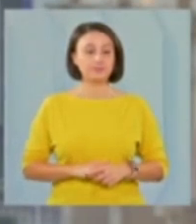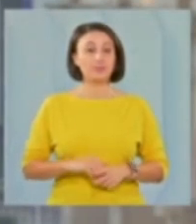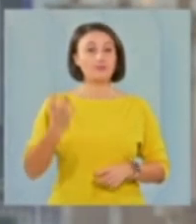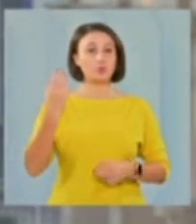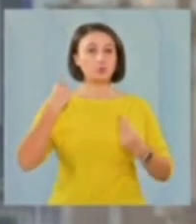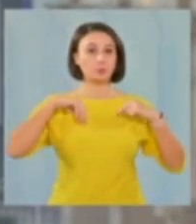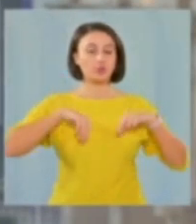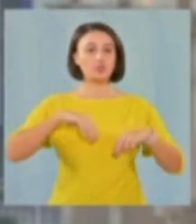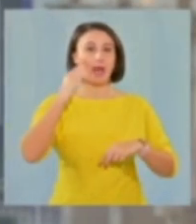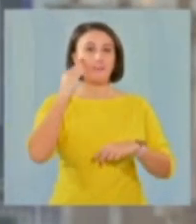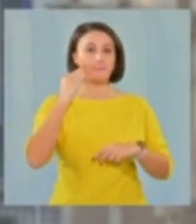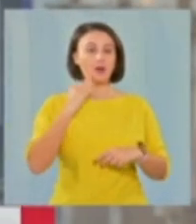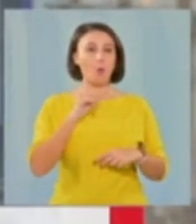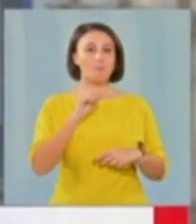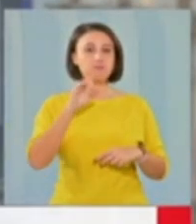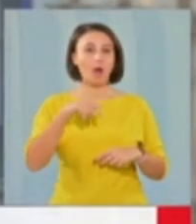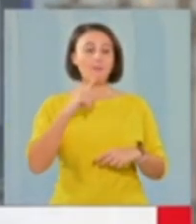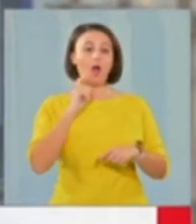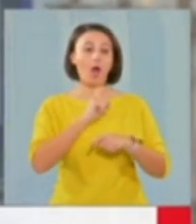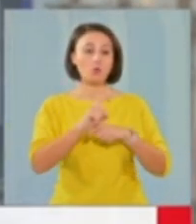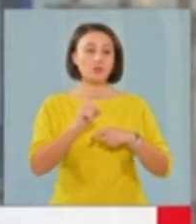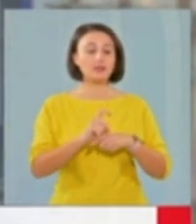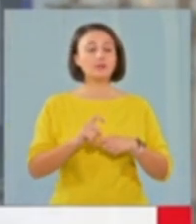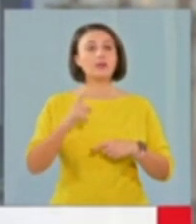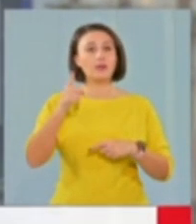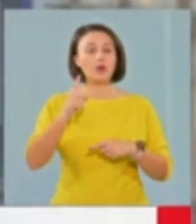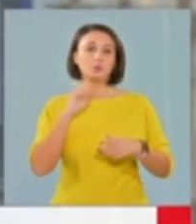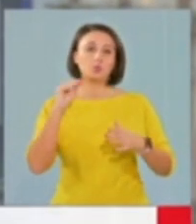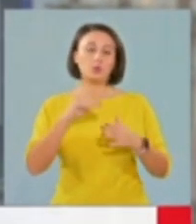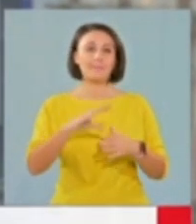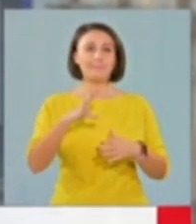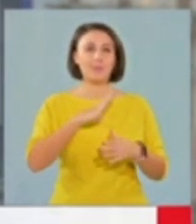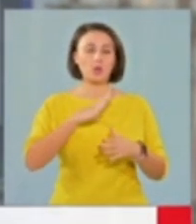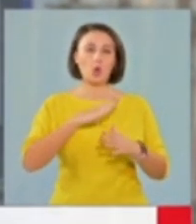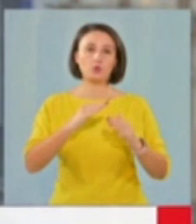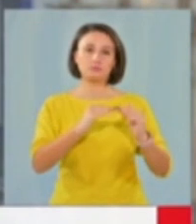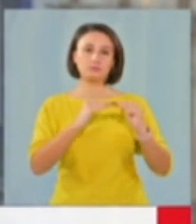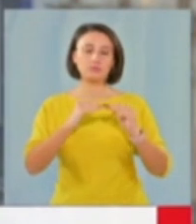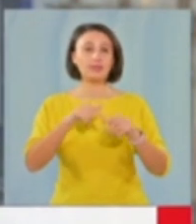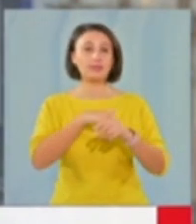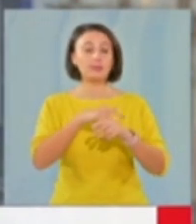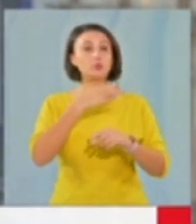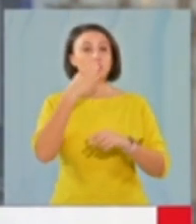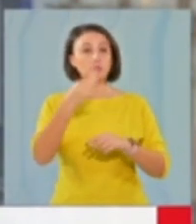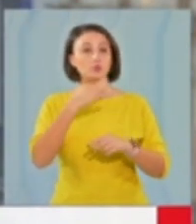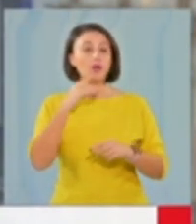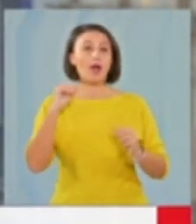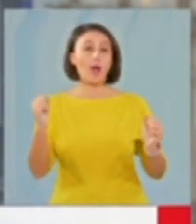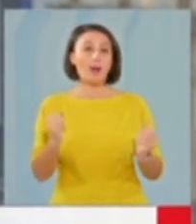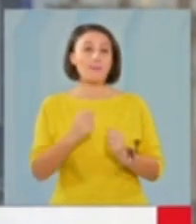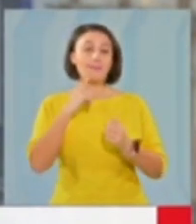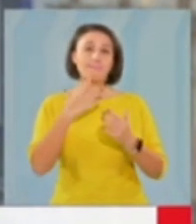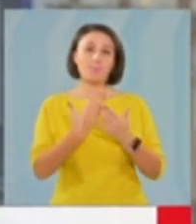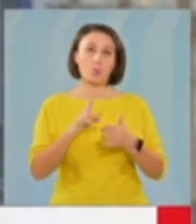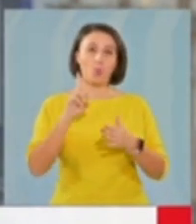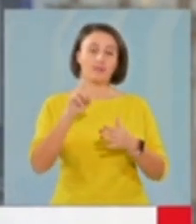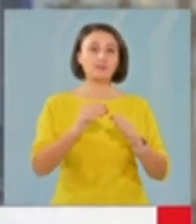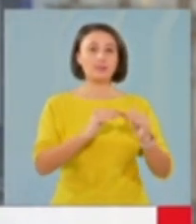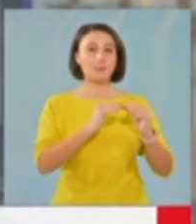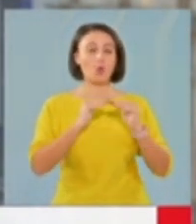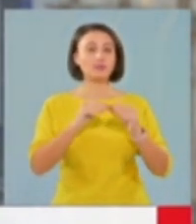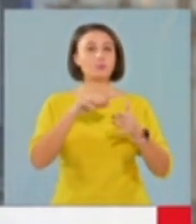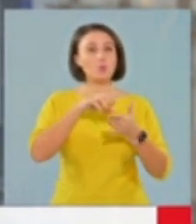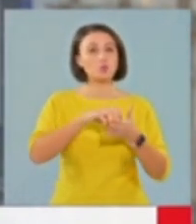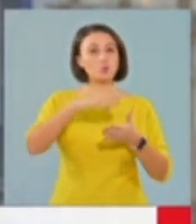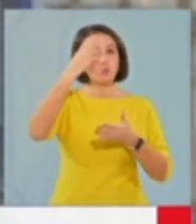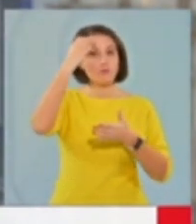Fostul președinte american Barack Obama i-a acuzat pe republicani că pun în pericol democrația. În timpul unui discurs de campanie pentru candidatul democrat la postul